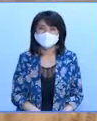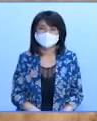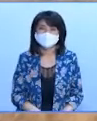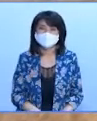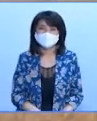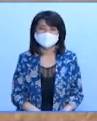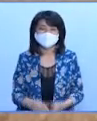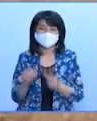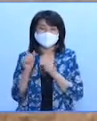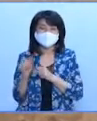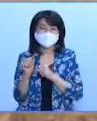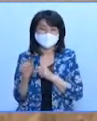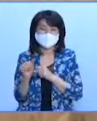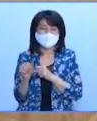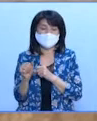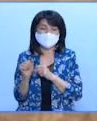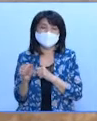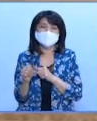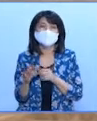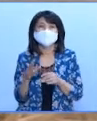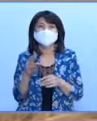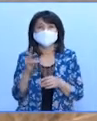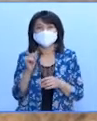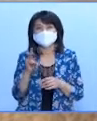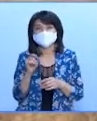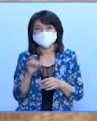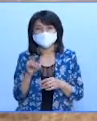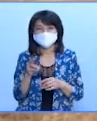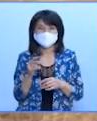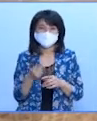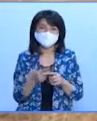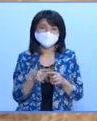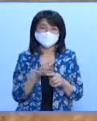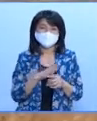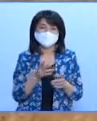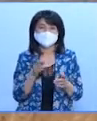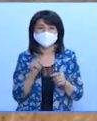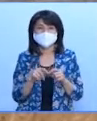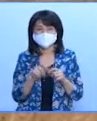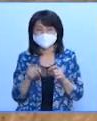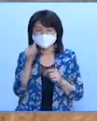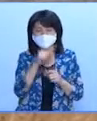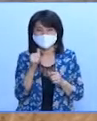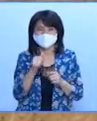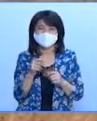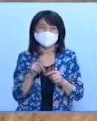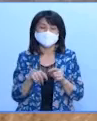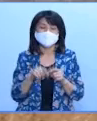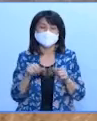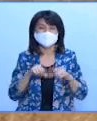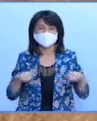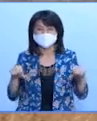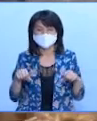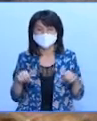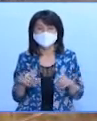Защитные насыпи, так называемые дамбы, которые ежегодно укрепляются, проверяются комиссионно. Недавно